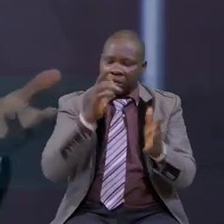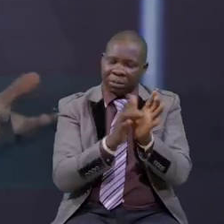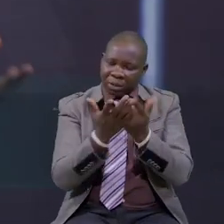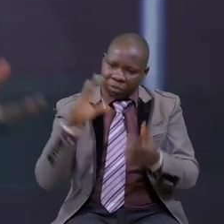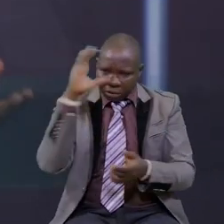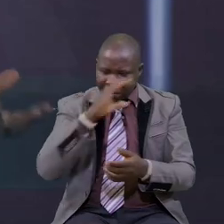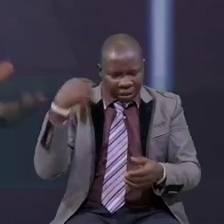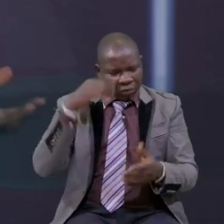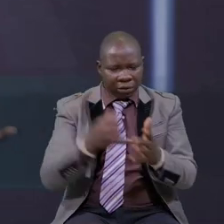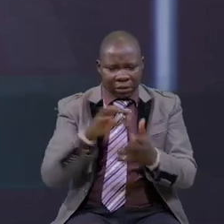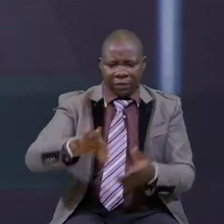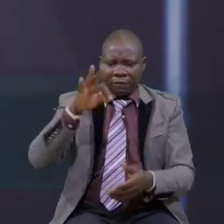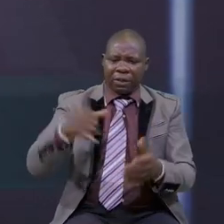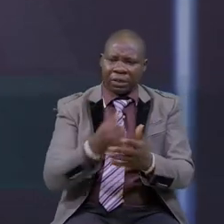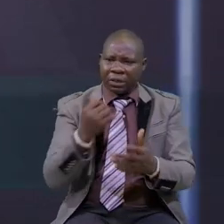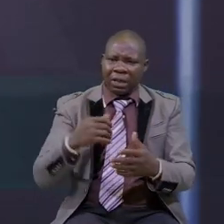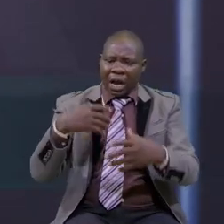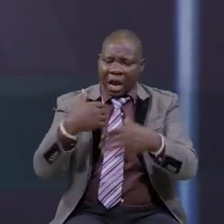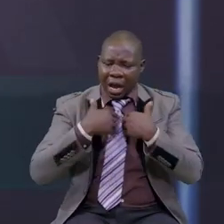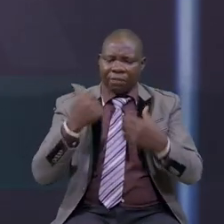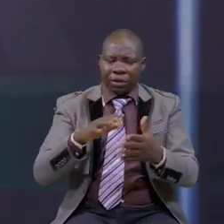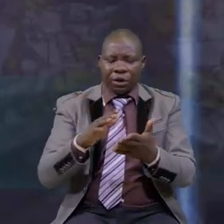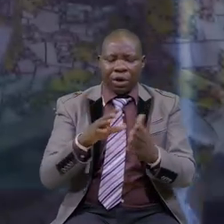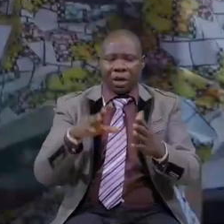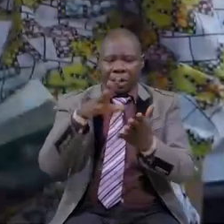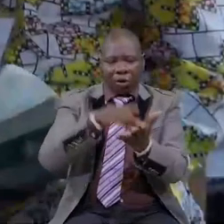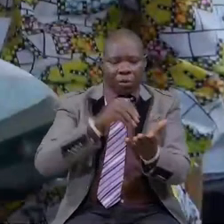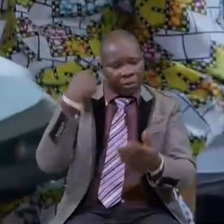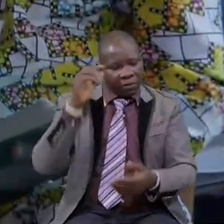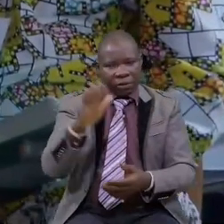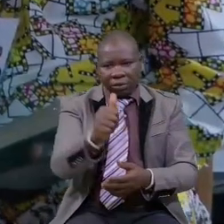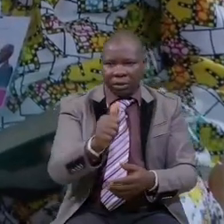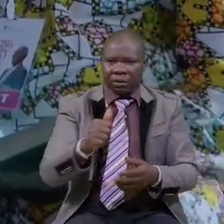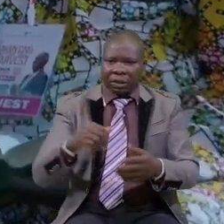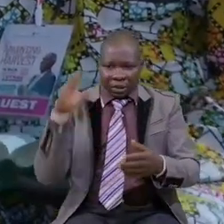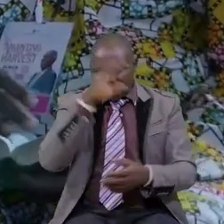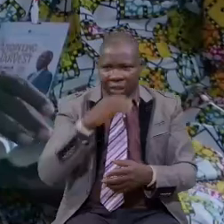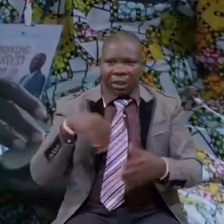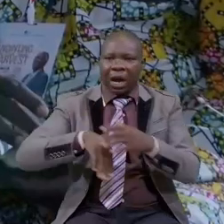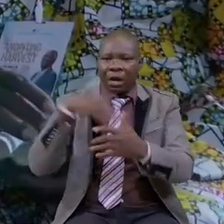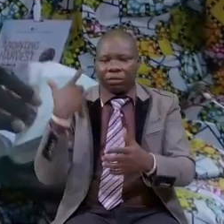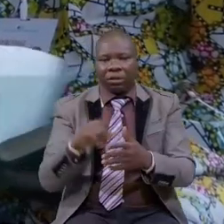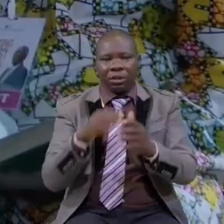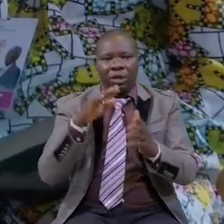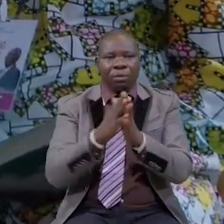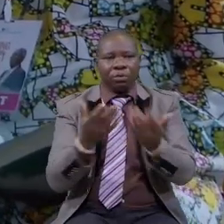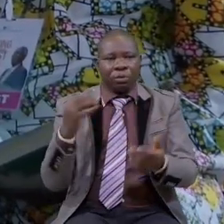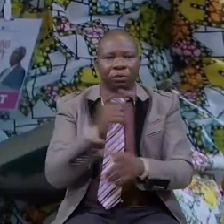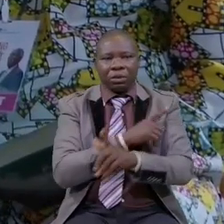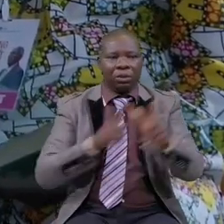consultez-le, découvrez-le, trouvez-le, cherchez une copie pour vous-même, et de consulter le livre de l'Éternel, Ésaïe 34, 16, et